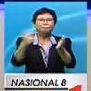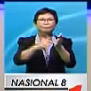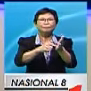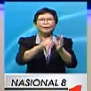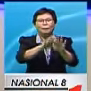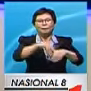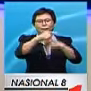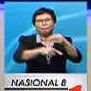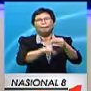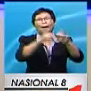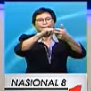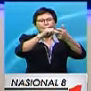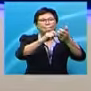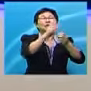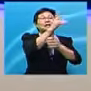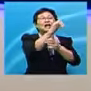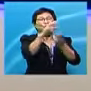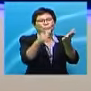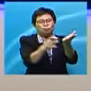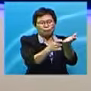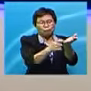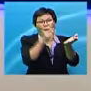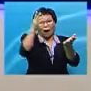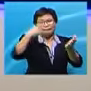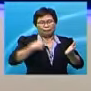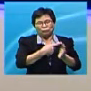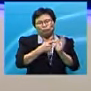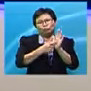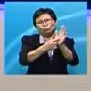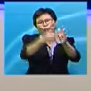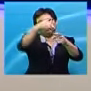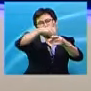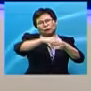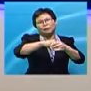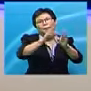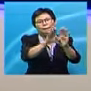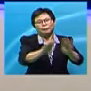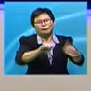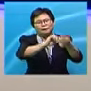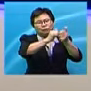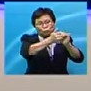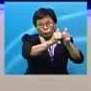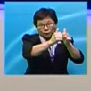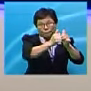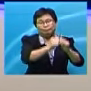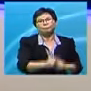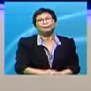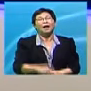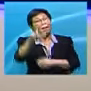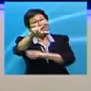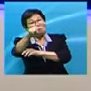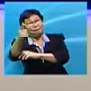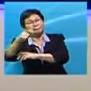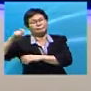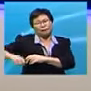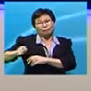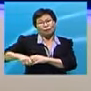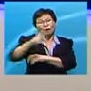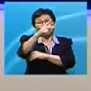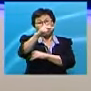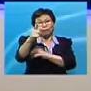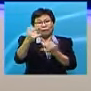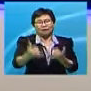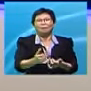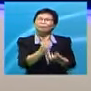Lagi berita mengenai isu pena pemacu itu akan kami siarkan dalam segmen sukan. Dalam perkembangan lain, Mahkamah Session Kuala